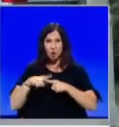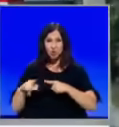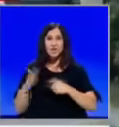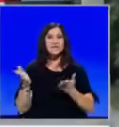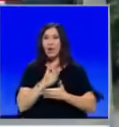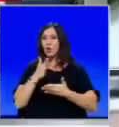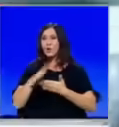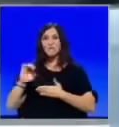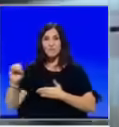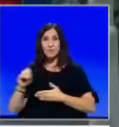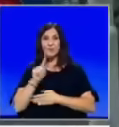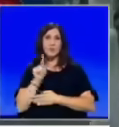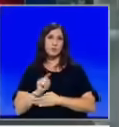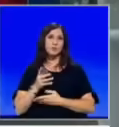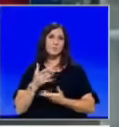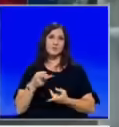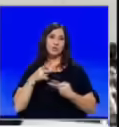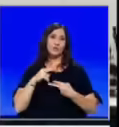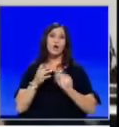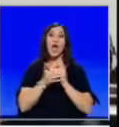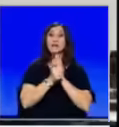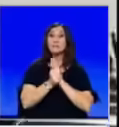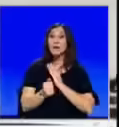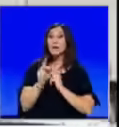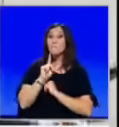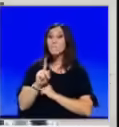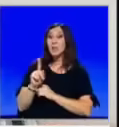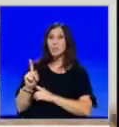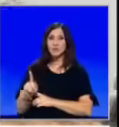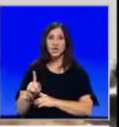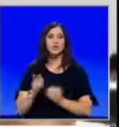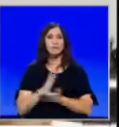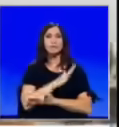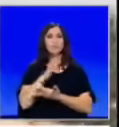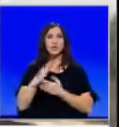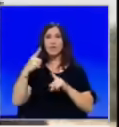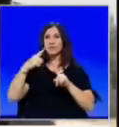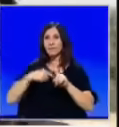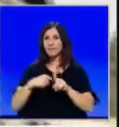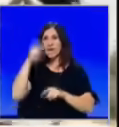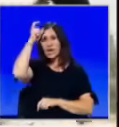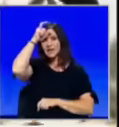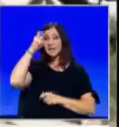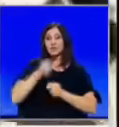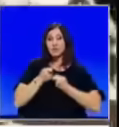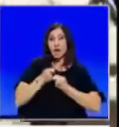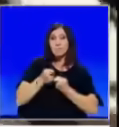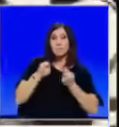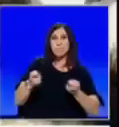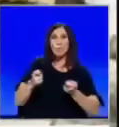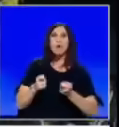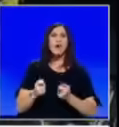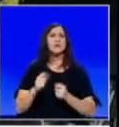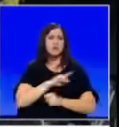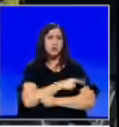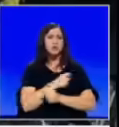в Европа, все още е въпрос без отговор. Експерти обаче предупреждават, че през последните месеци ислямската пропаганда се активизира